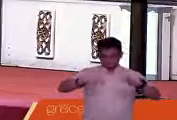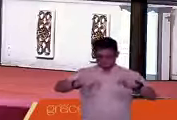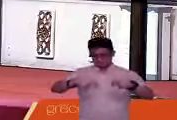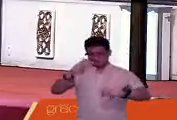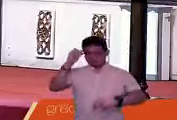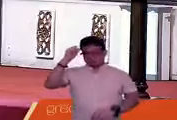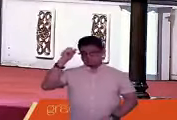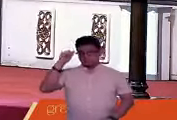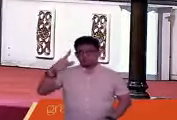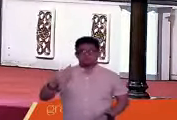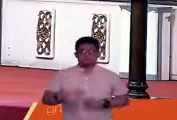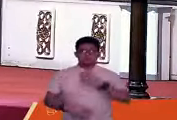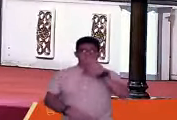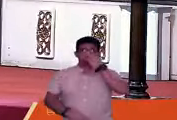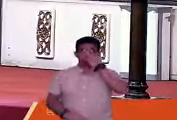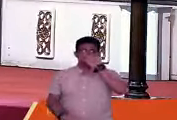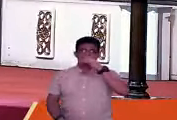to understand